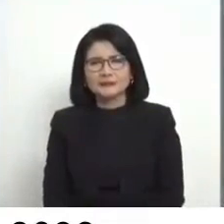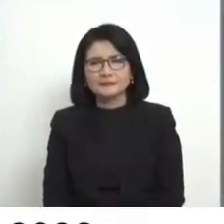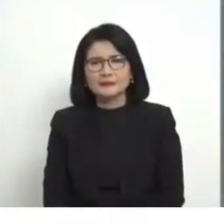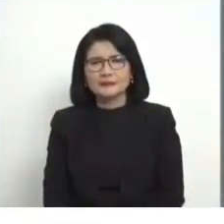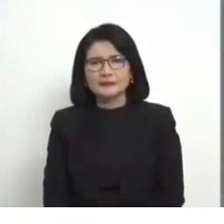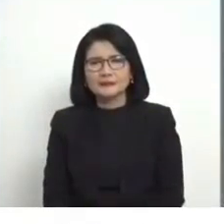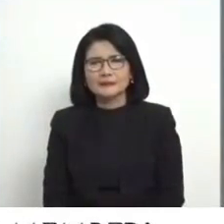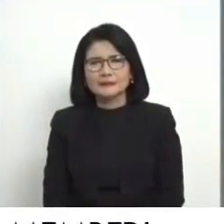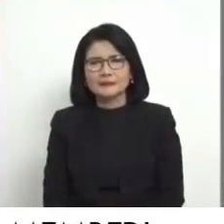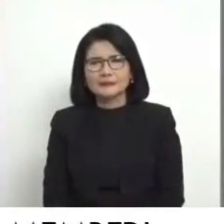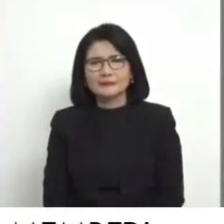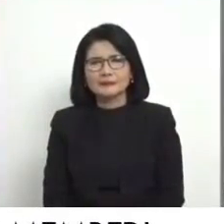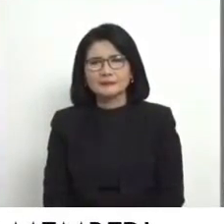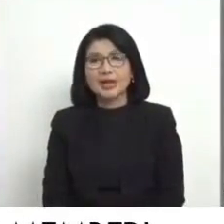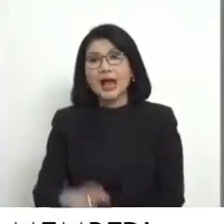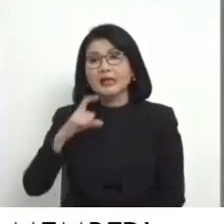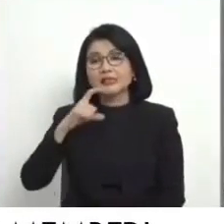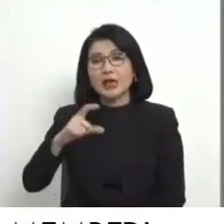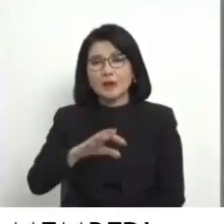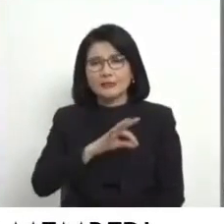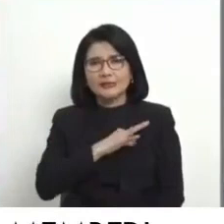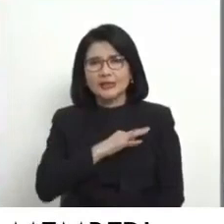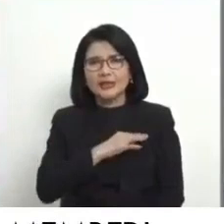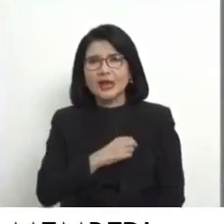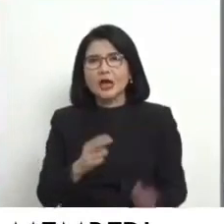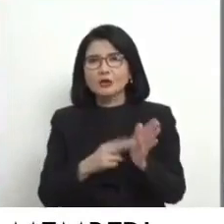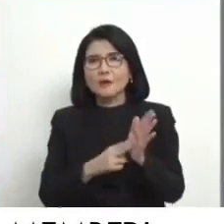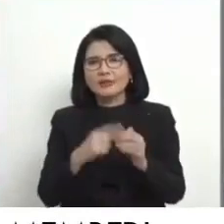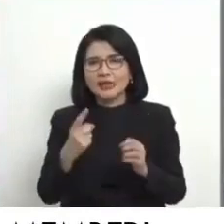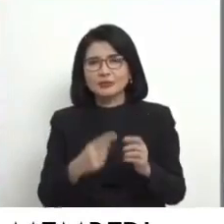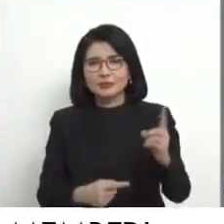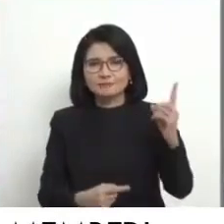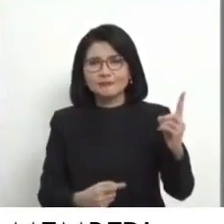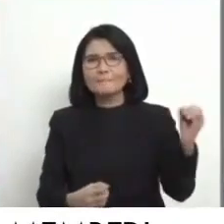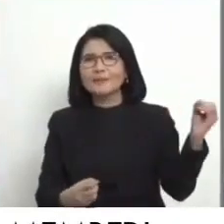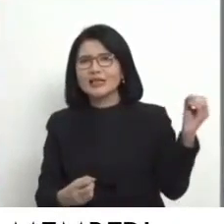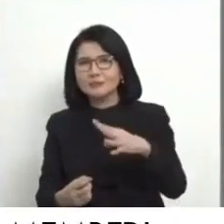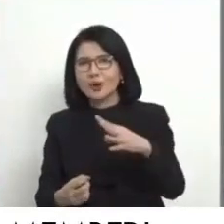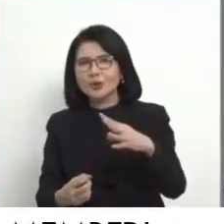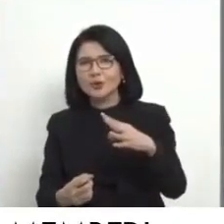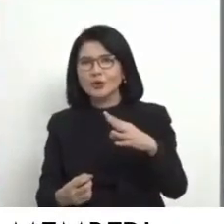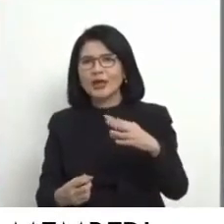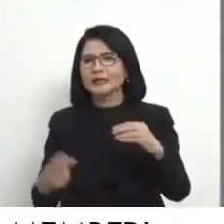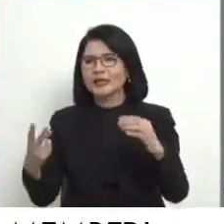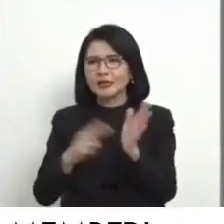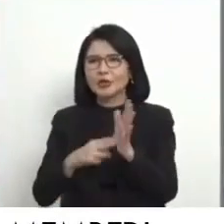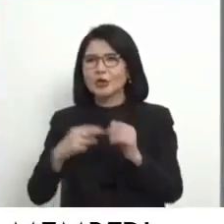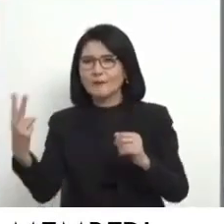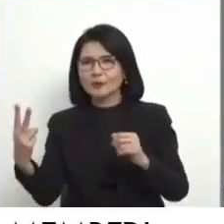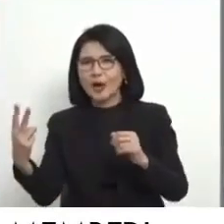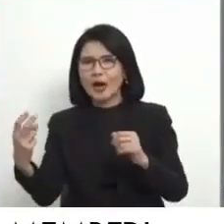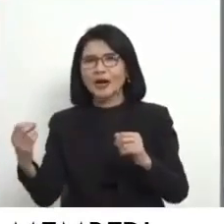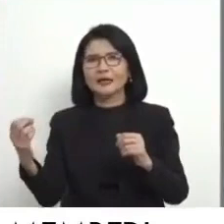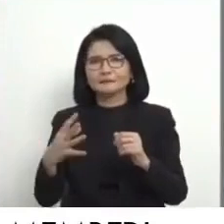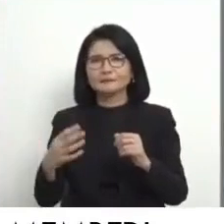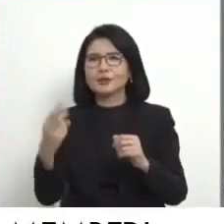menjerat selanjutnya calon Presiden nomor bapak untuk merespon tanggapan darialon pres n jugaalon Presiden